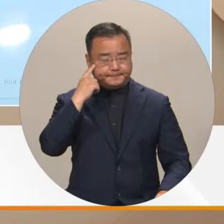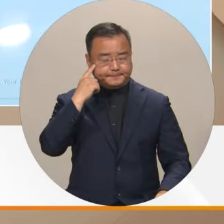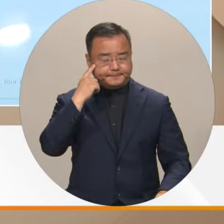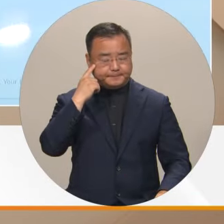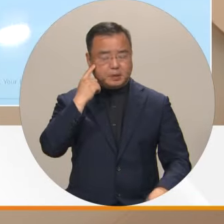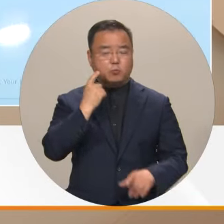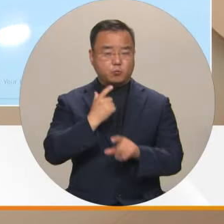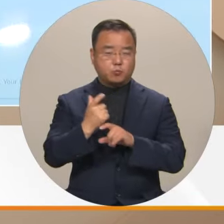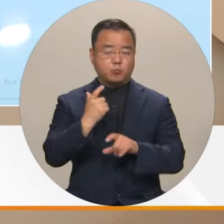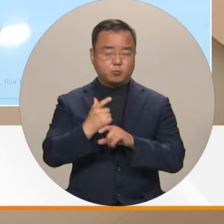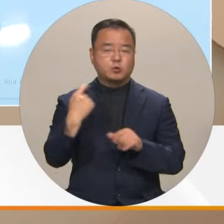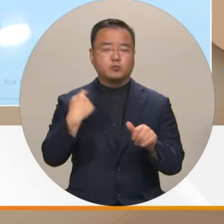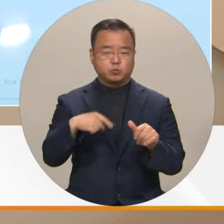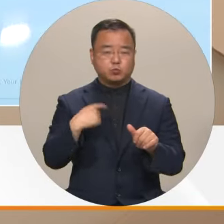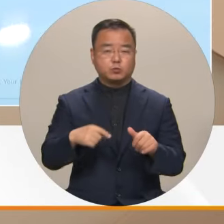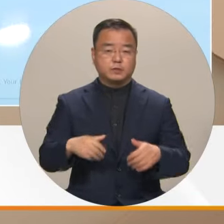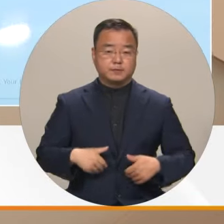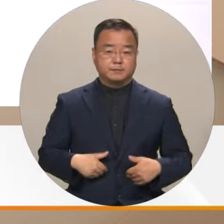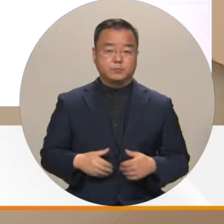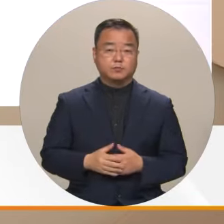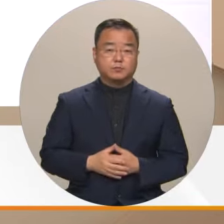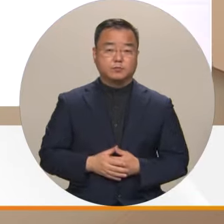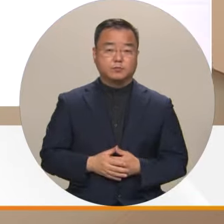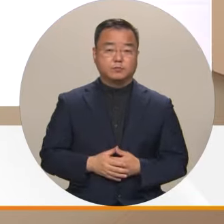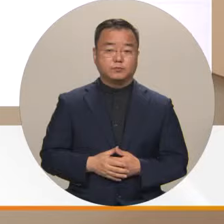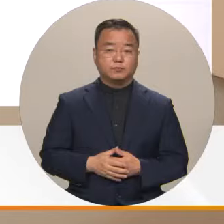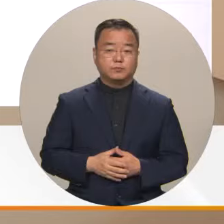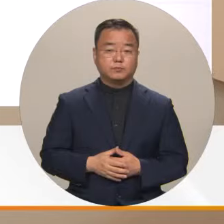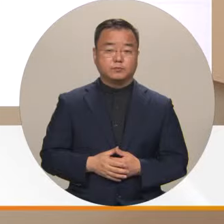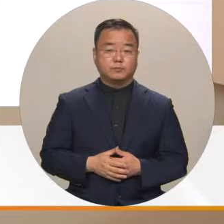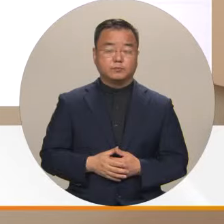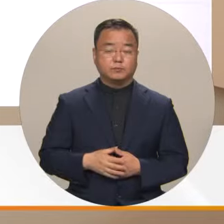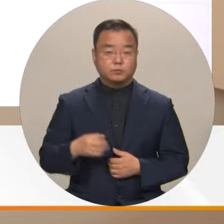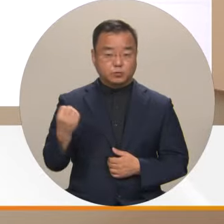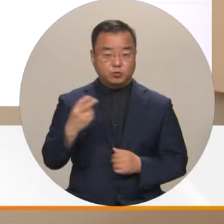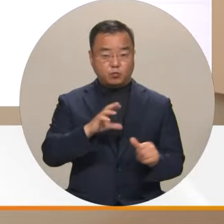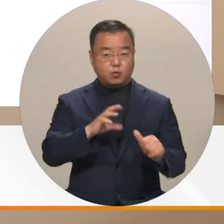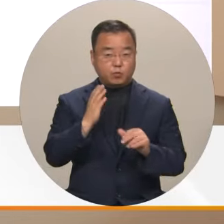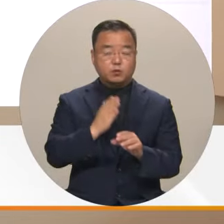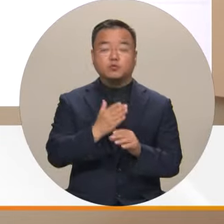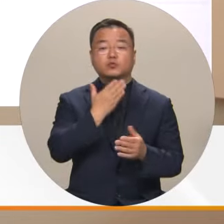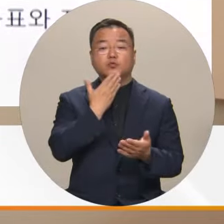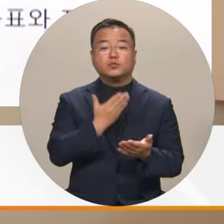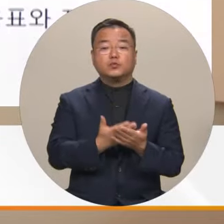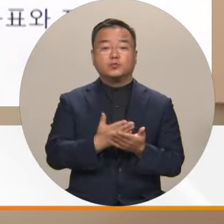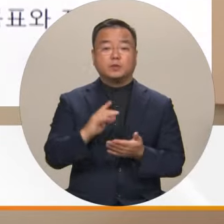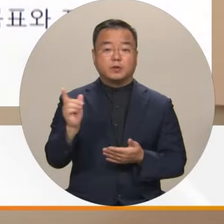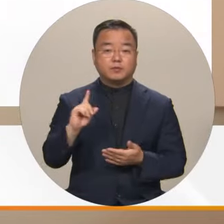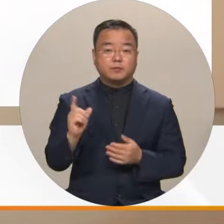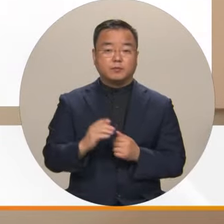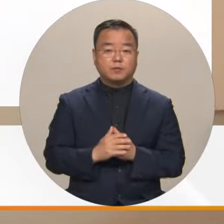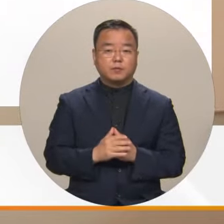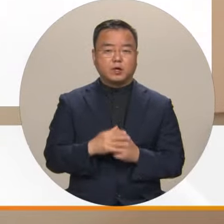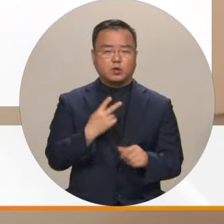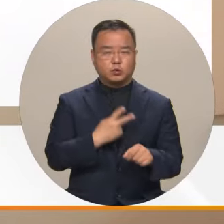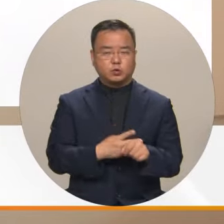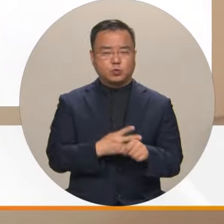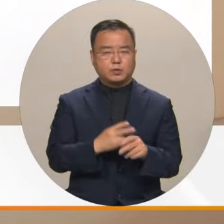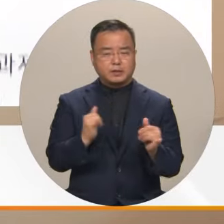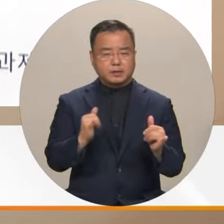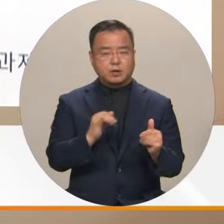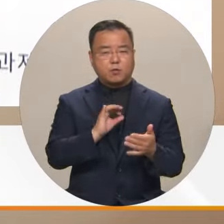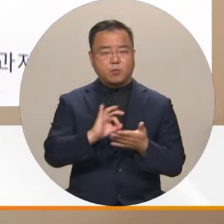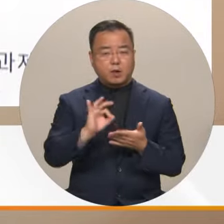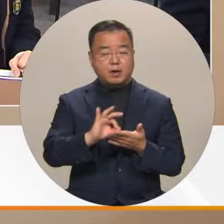그 교육을 해야 되고요 어 그다음에 이제 또이 활용에 있어서 핵심 중에 하나는 어 교사들이 조금만 활용할 줄